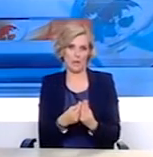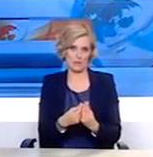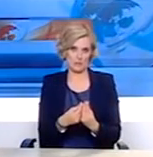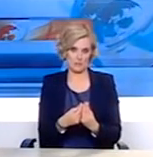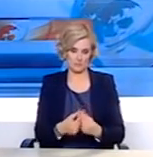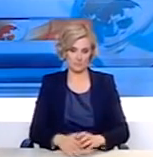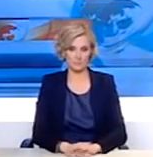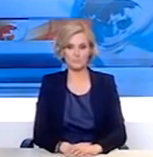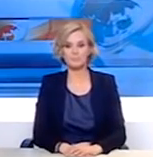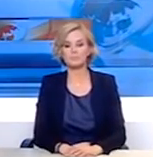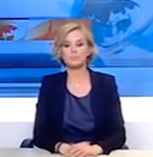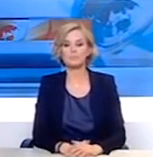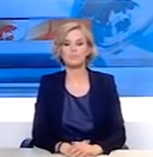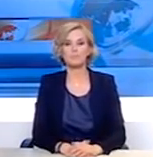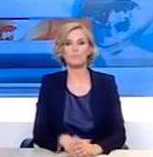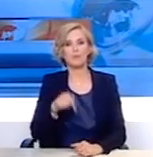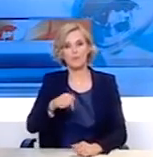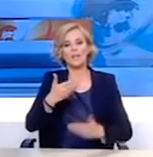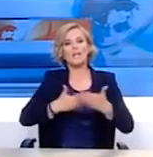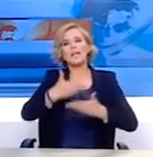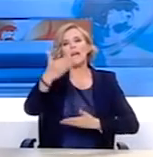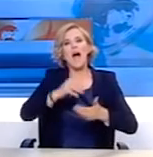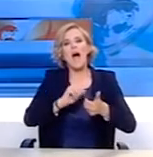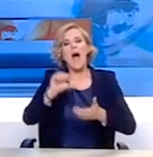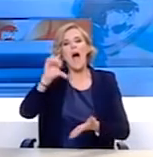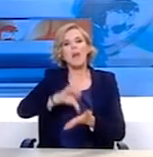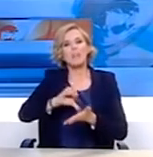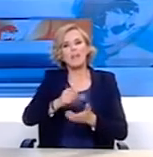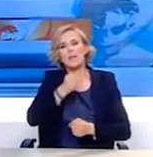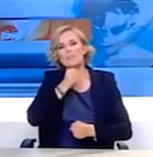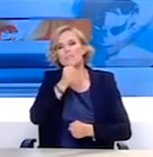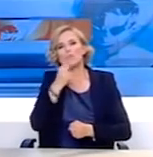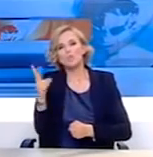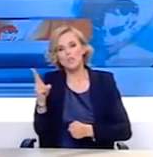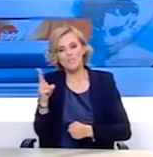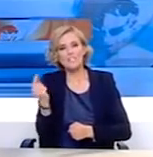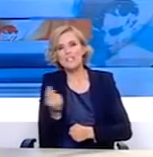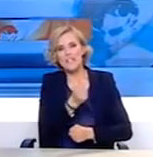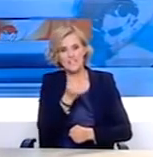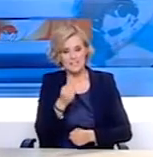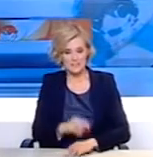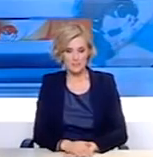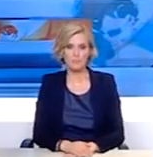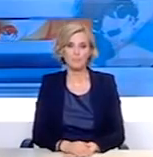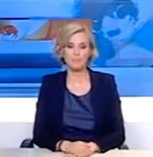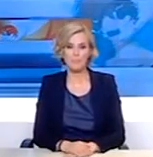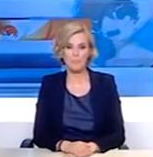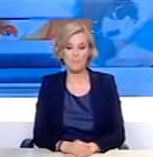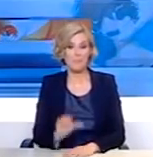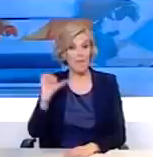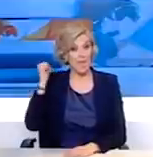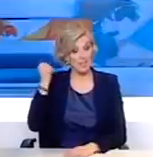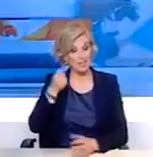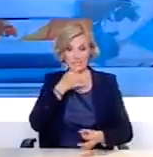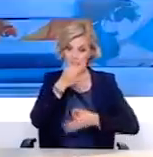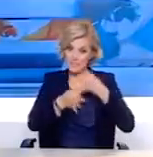Επόμενη ερώτηση από την κυρία Φουσέγη και το Αθηναϊκό Πρακτορείο Ειδήσεων. Κύριε Τσιόδρα, είπατε χθες για τις περιπτώσεις διασποράς της νέας